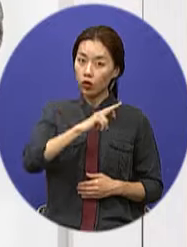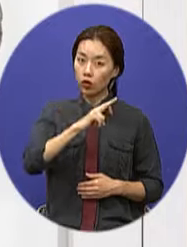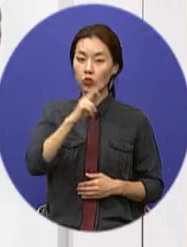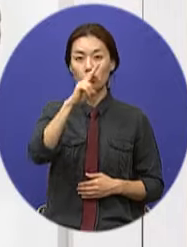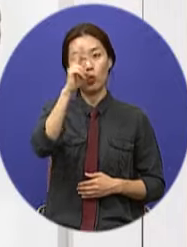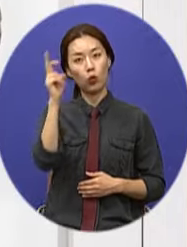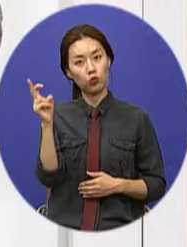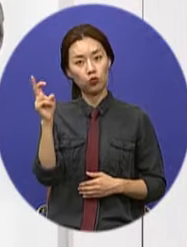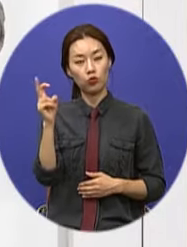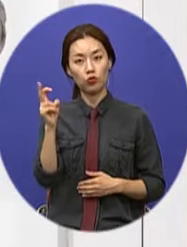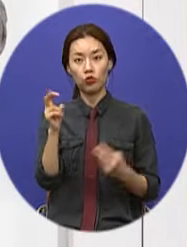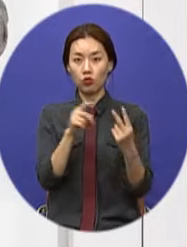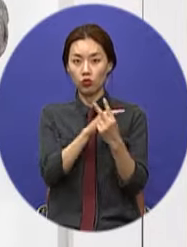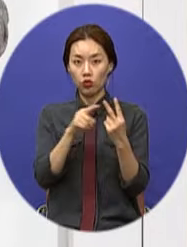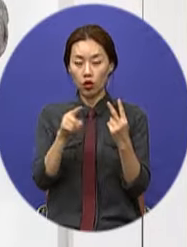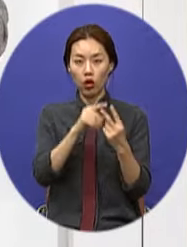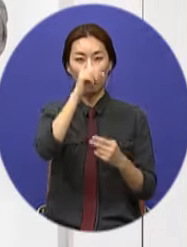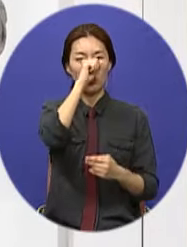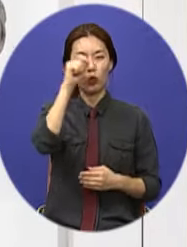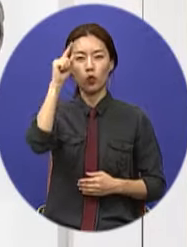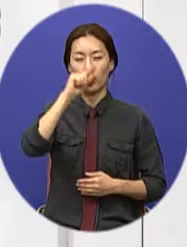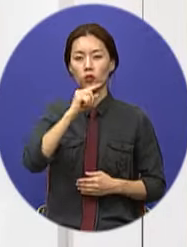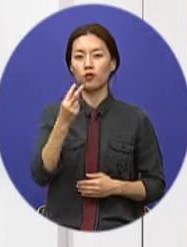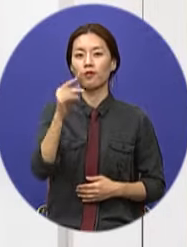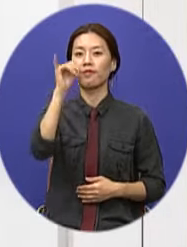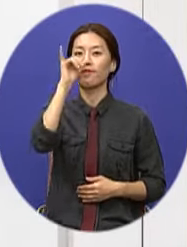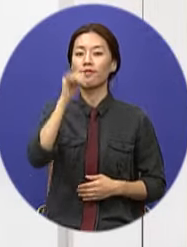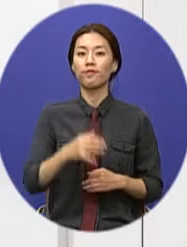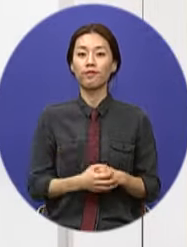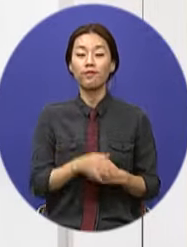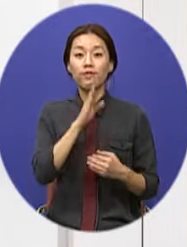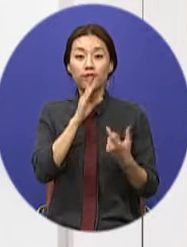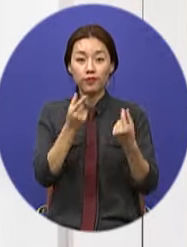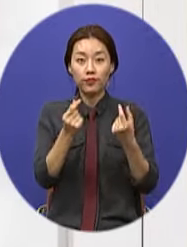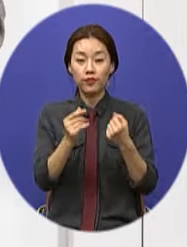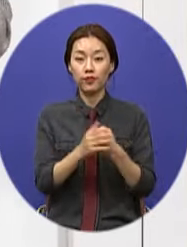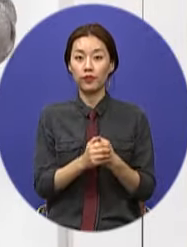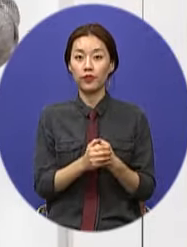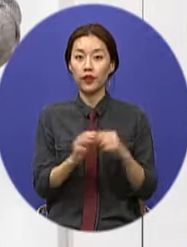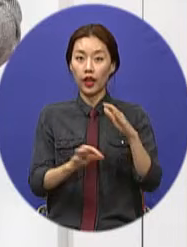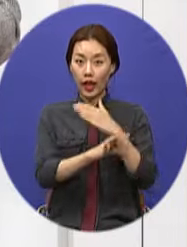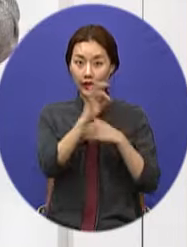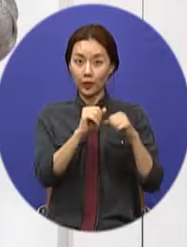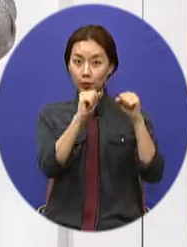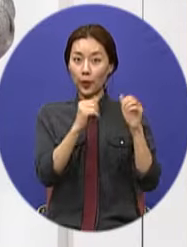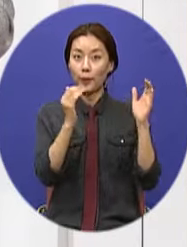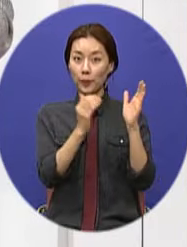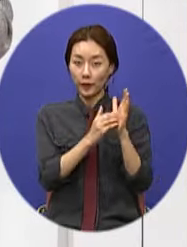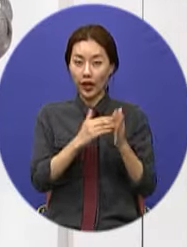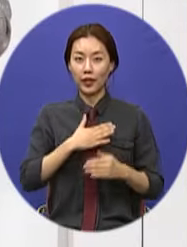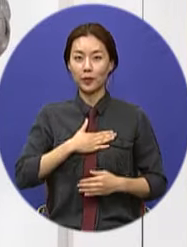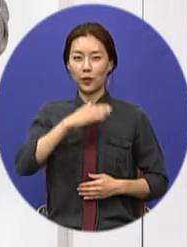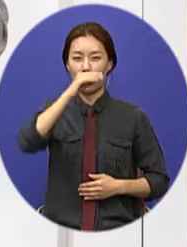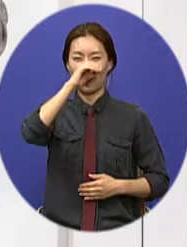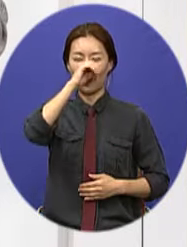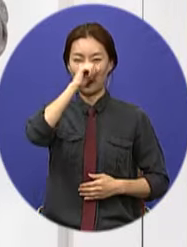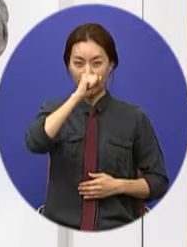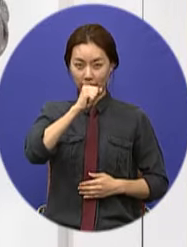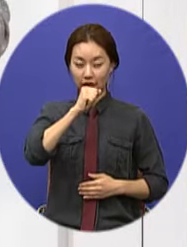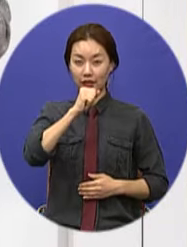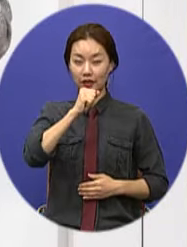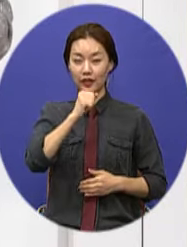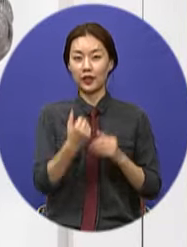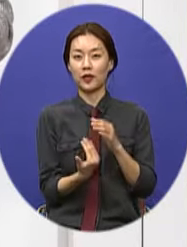운동과 저녁에 하는 운동이 장단점이 있을 것 같습니다. 그렇습니다. 일단 아침 운동을 하면 기분 좋게 하는 물질이 나온다고